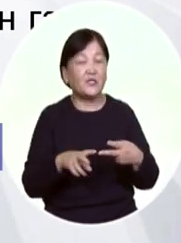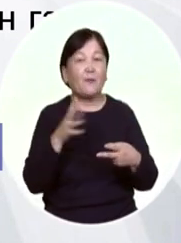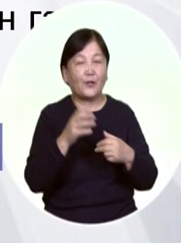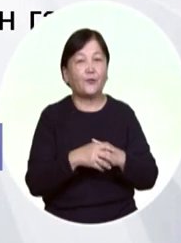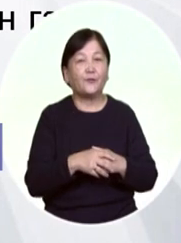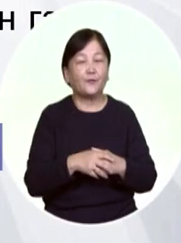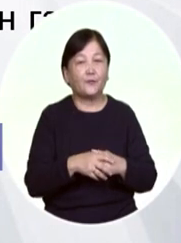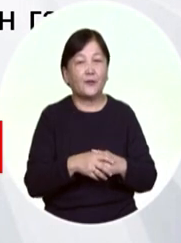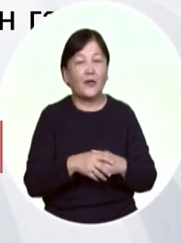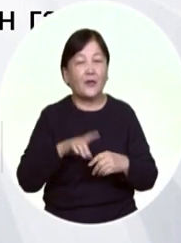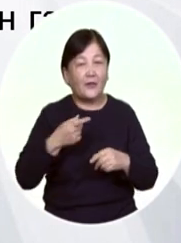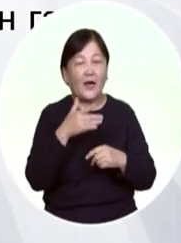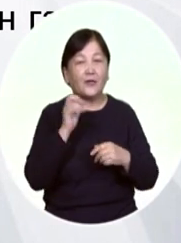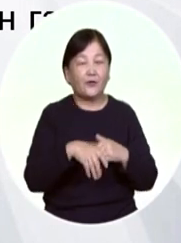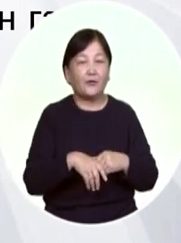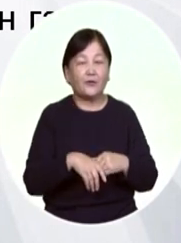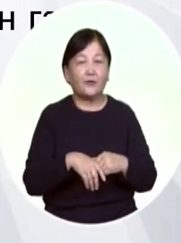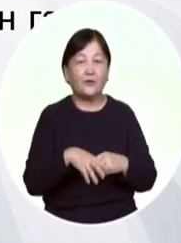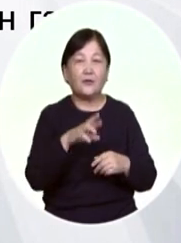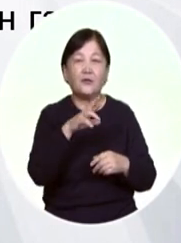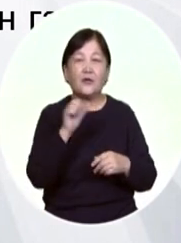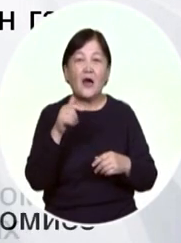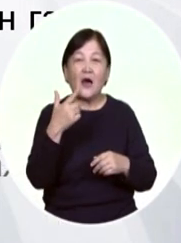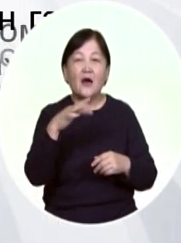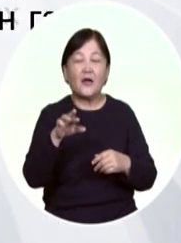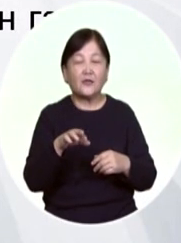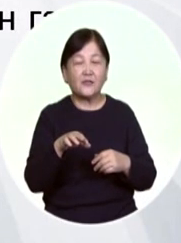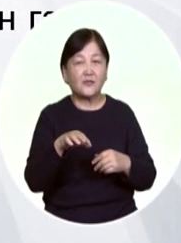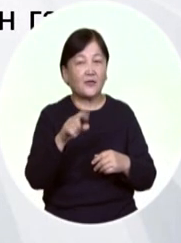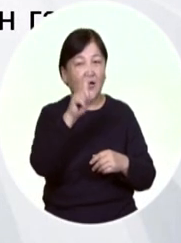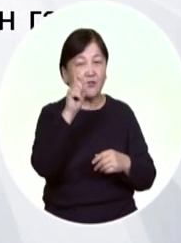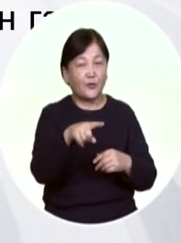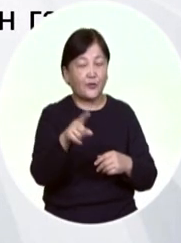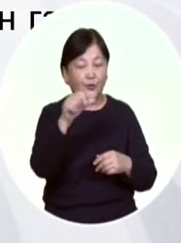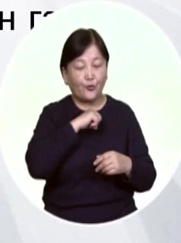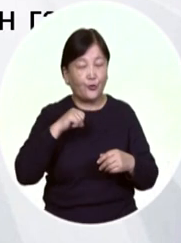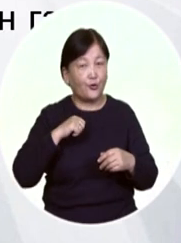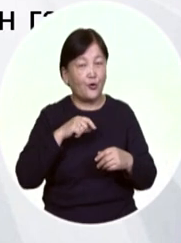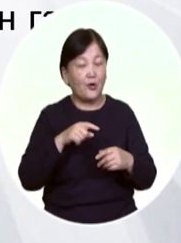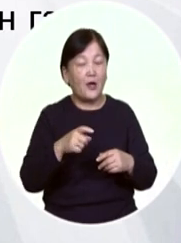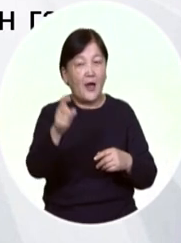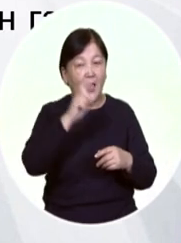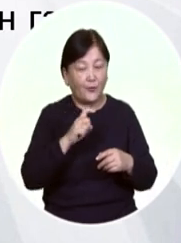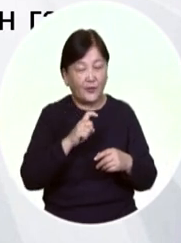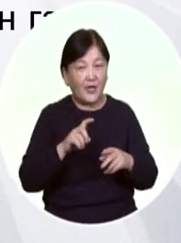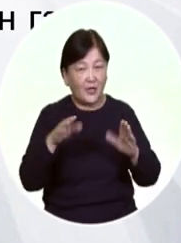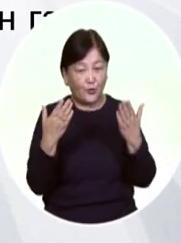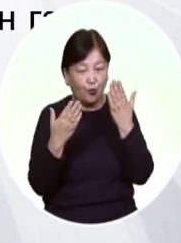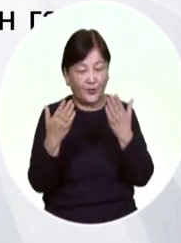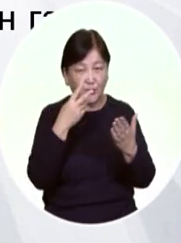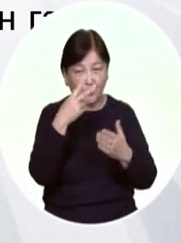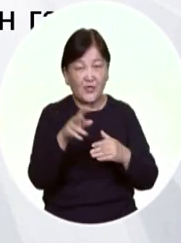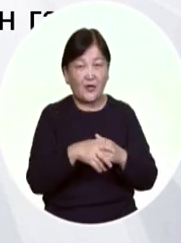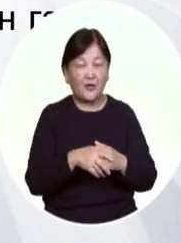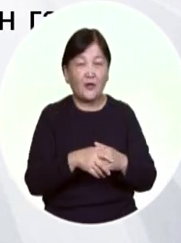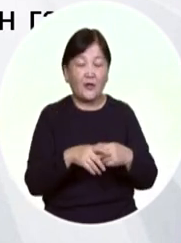байхаа. Яагаад гэсэн асуулт нь та нар ингэж хариулсан. Өөрийнхөө хариултаа болгоод үзээрэй. Хэрвээ эхний төслийг